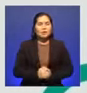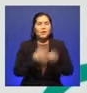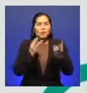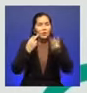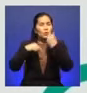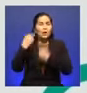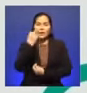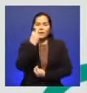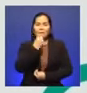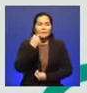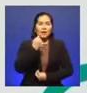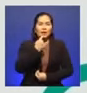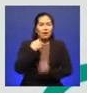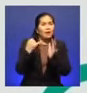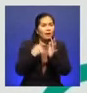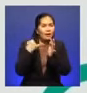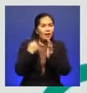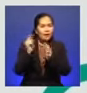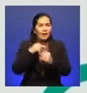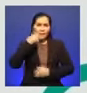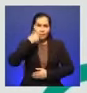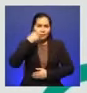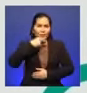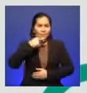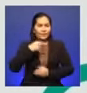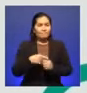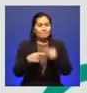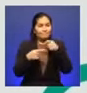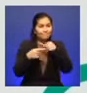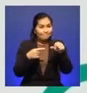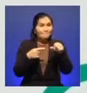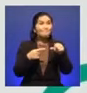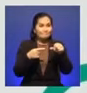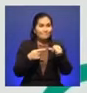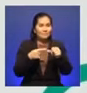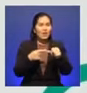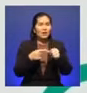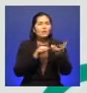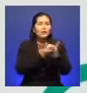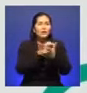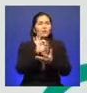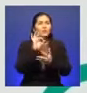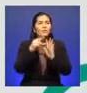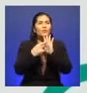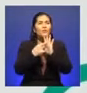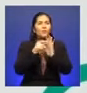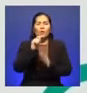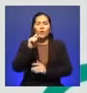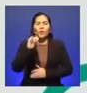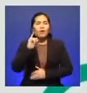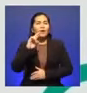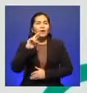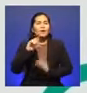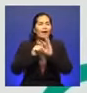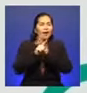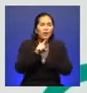ภาพช่องปากก็ทำได้ง่ายด้วยการแปรงฟันยาสีฟันผสมฟูออไรด์ก็สามารถป้องกันฟันผุได้สิ่งต่างๆ